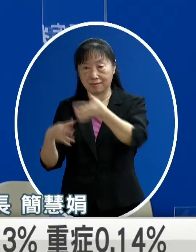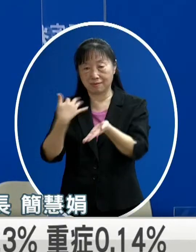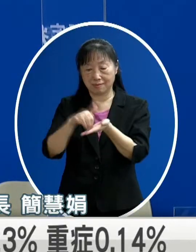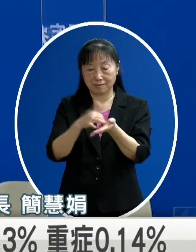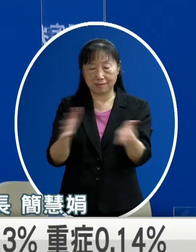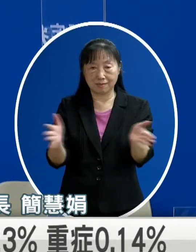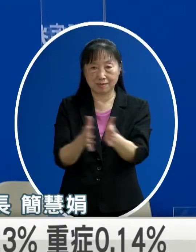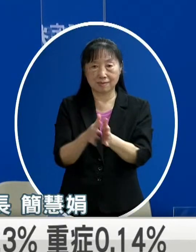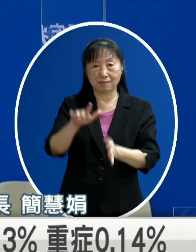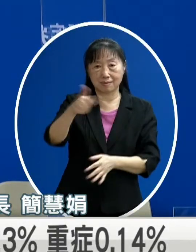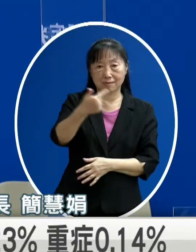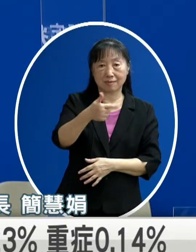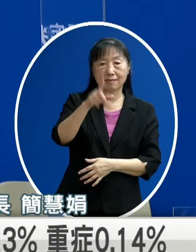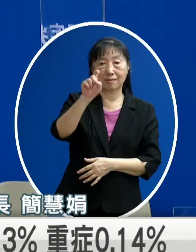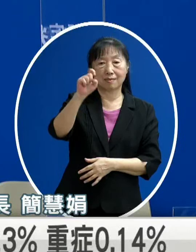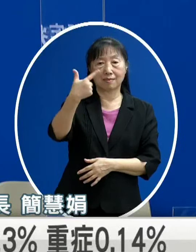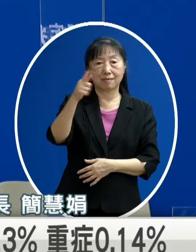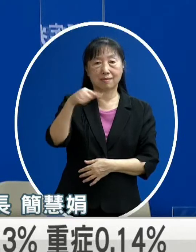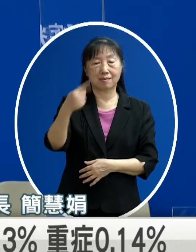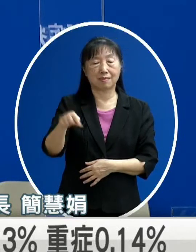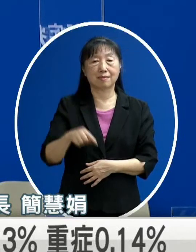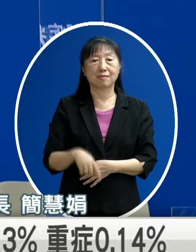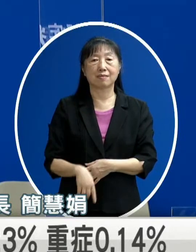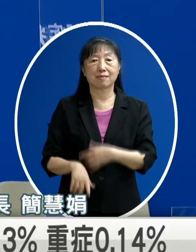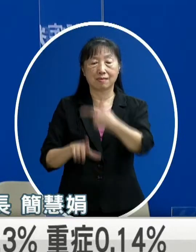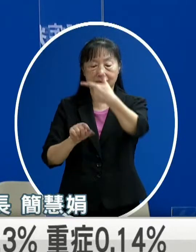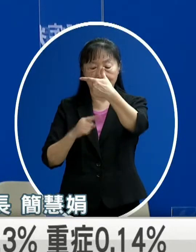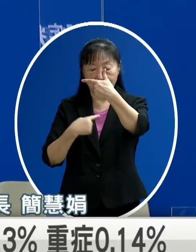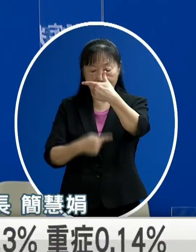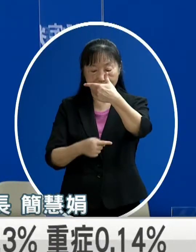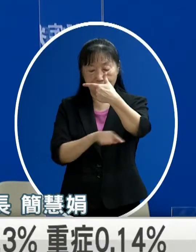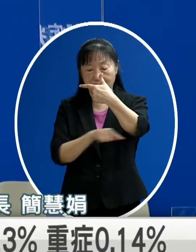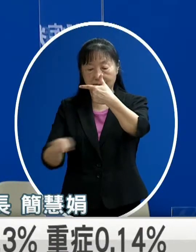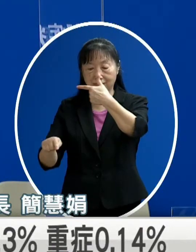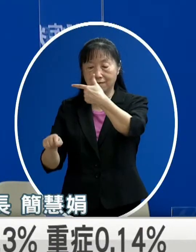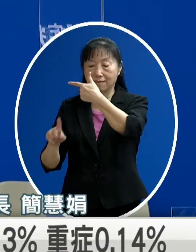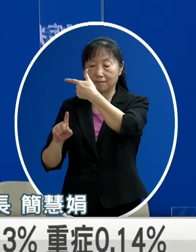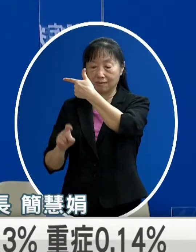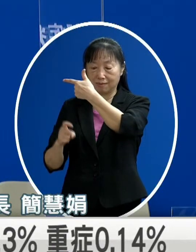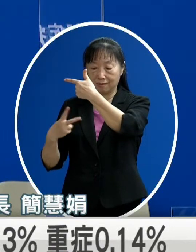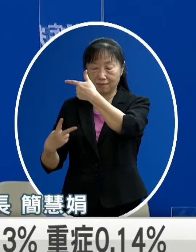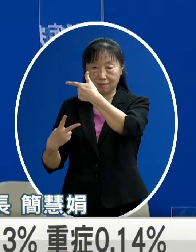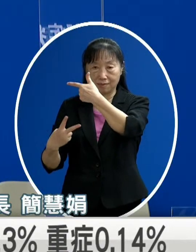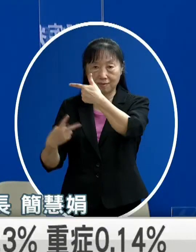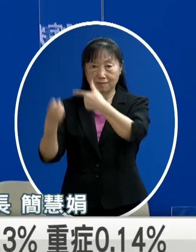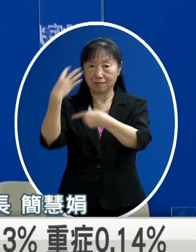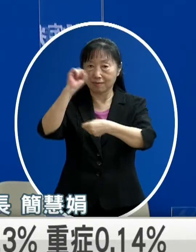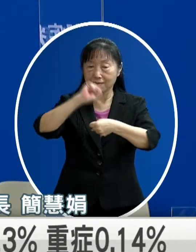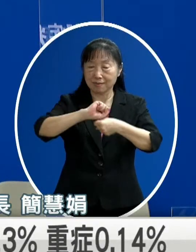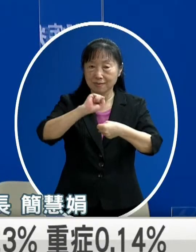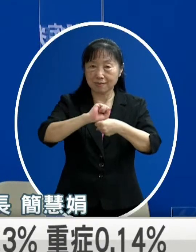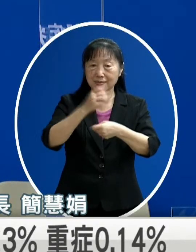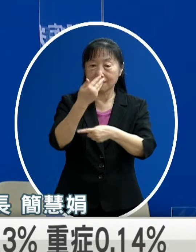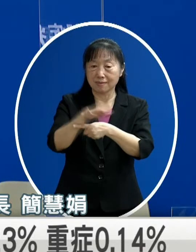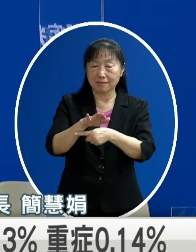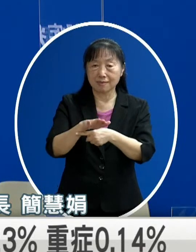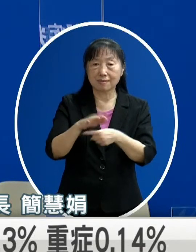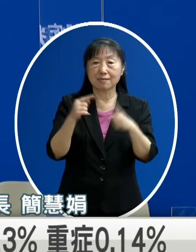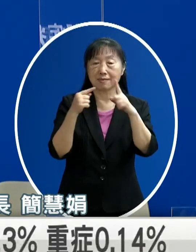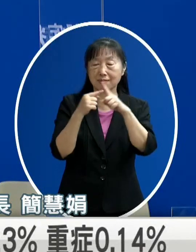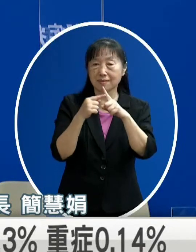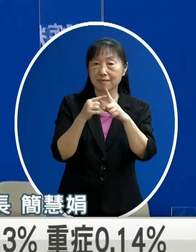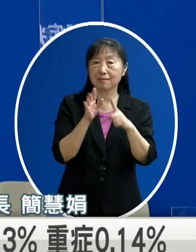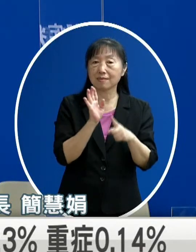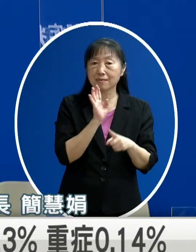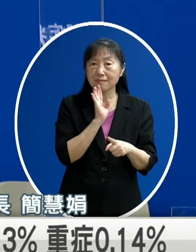计数是616人。那六月一号到六月十二号的一些新增死亡人数